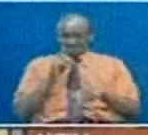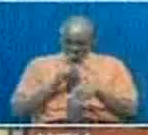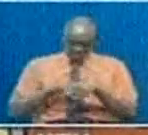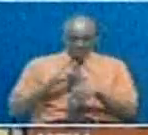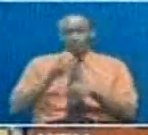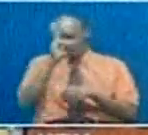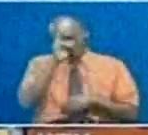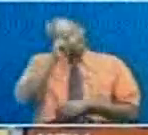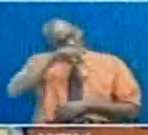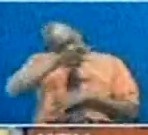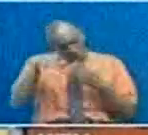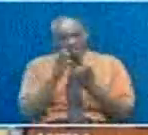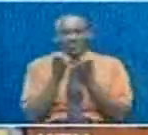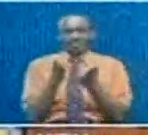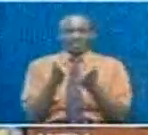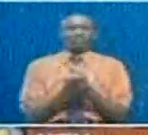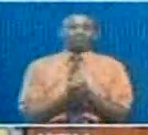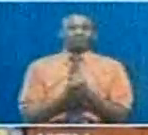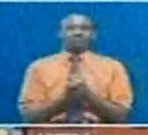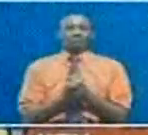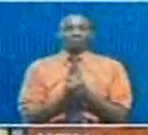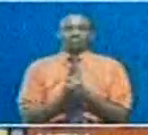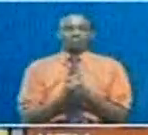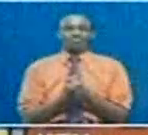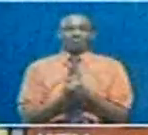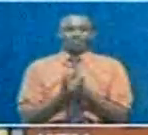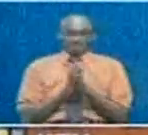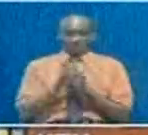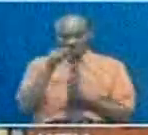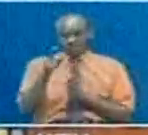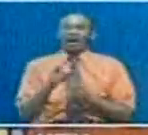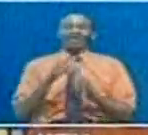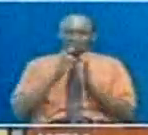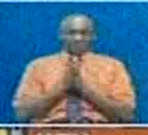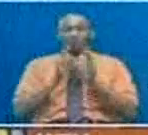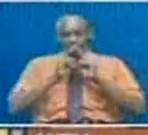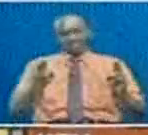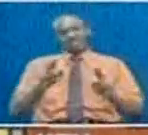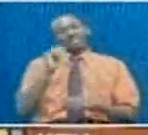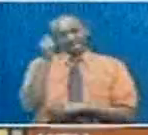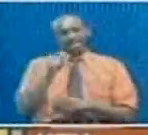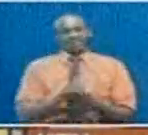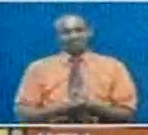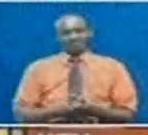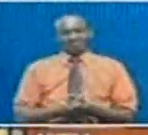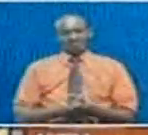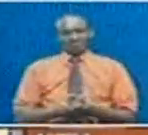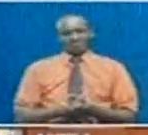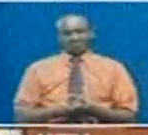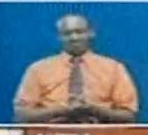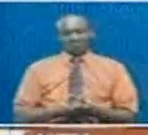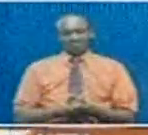and women, God can bring peace to our nation.